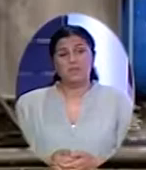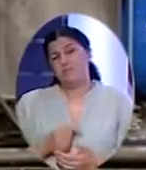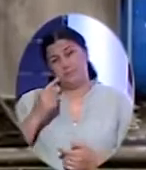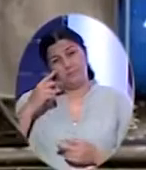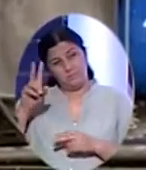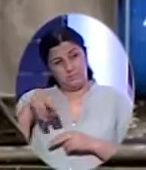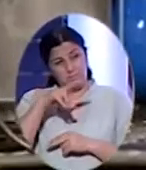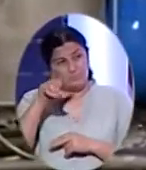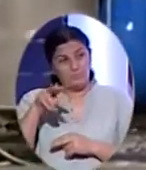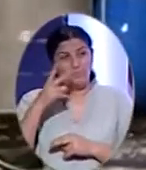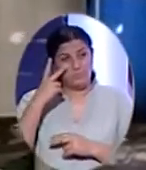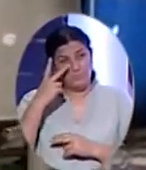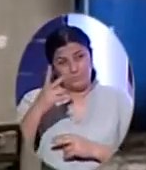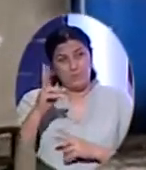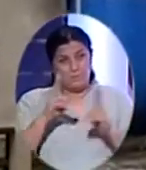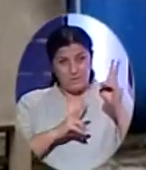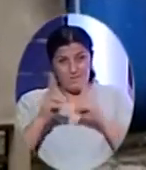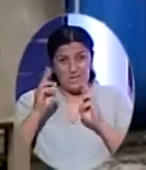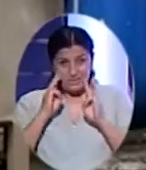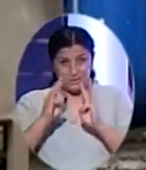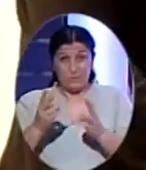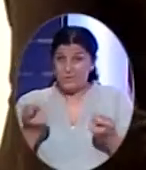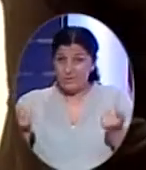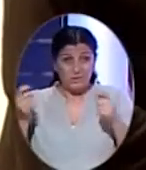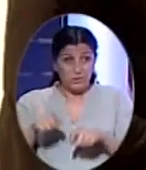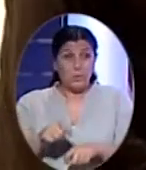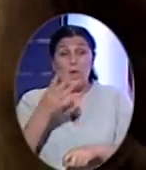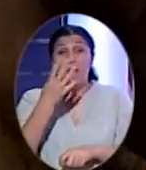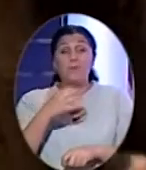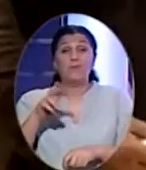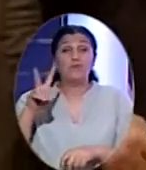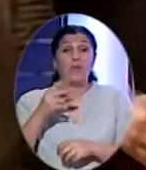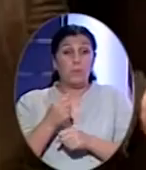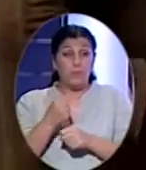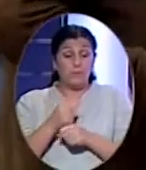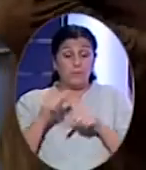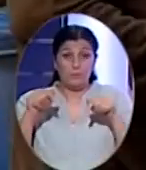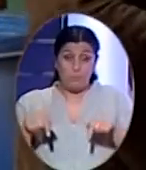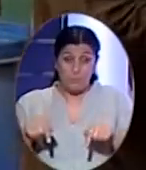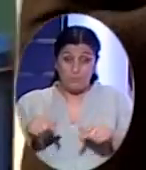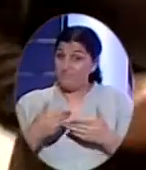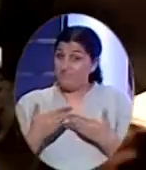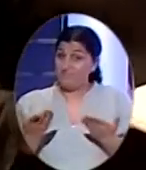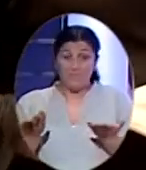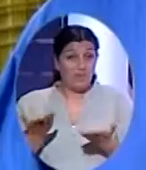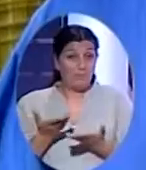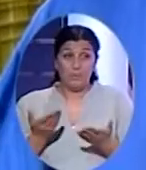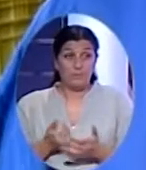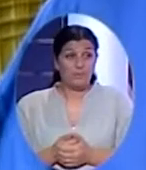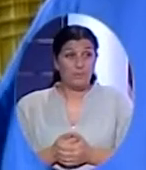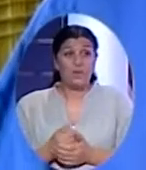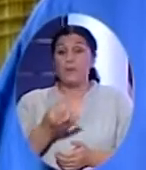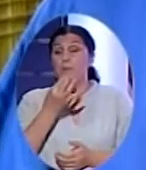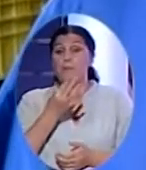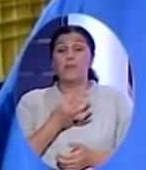קצר במפעל נגב טקסטיל בסדרות, כדי להבין שאם ייסגר ל-42 העובדים שנותרו בו, לא יהיה לאן ללכת. אני גם